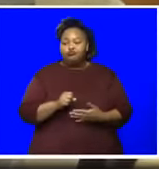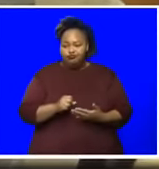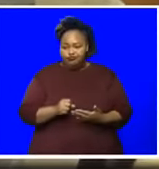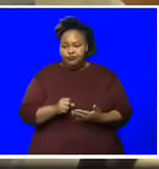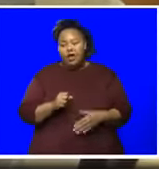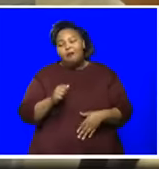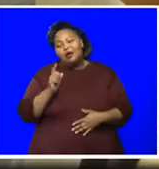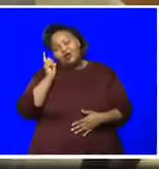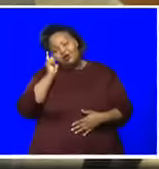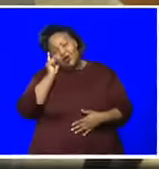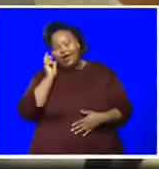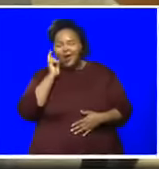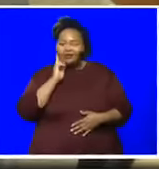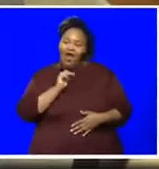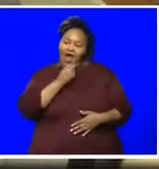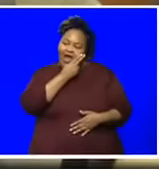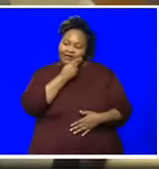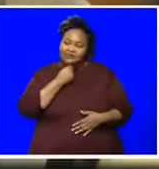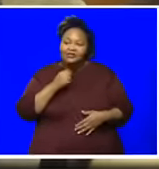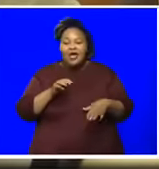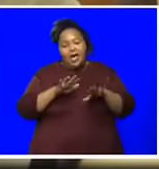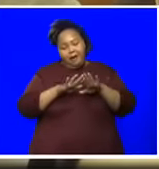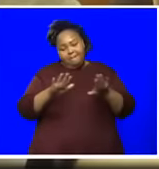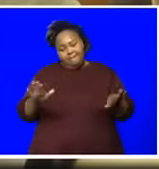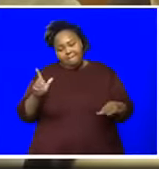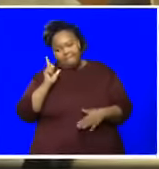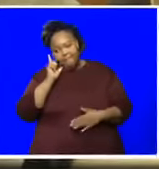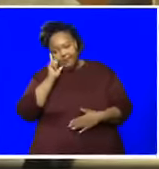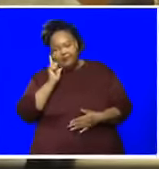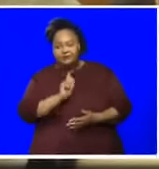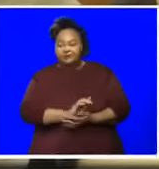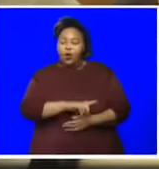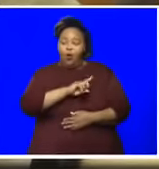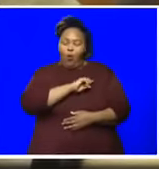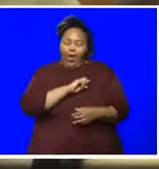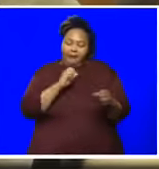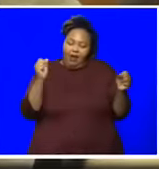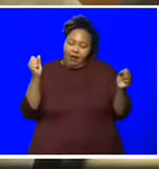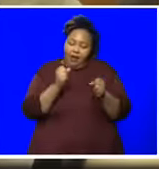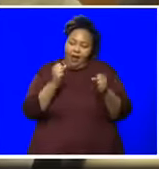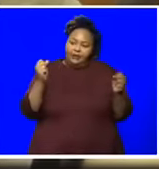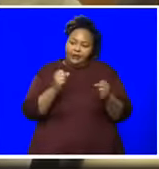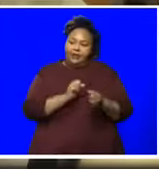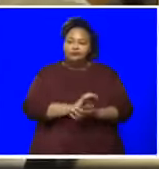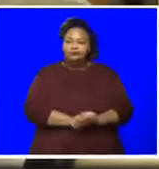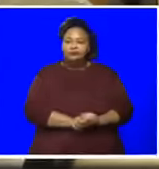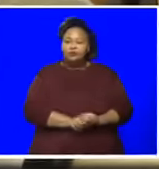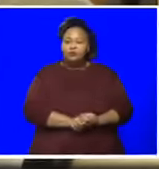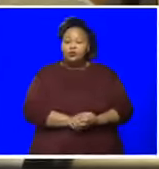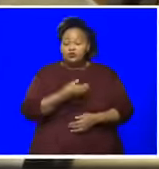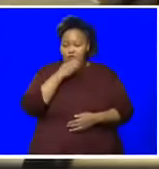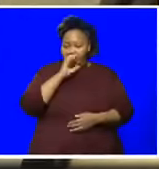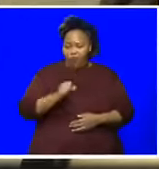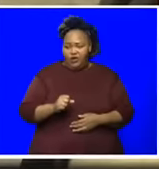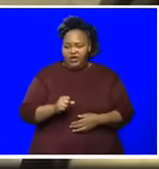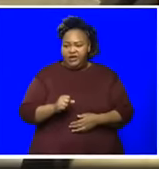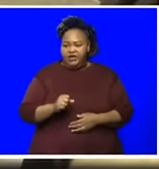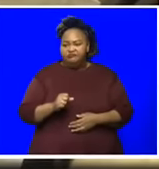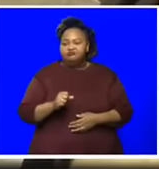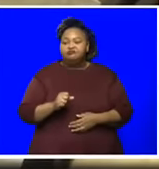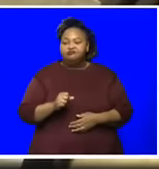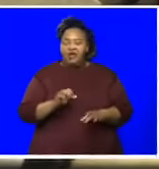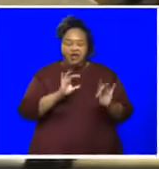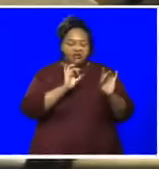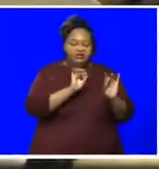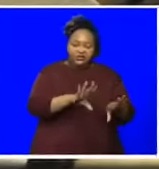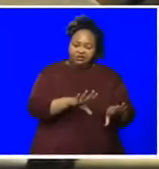bandofotele nabo beve kuphatheka kahle ngoba asinokuthi ngoba sebakhulile sale sibalahlela lapha eceleni